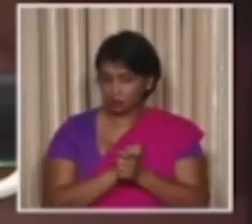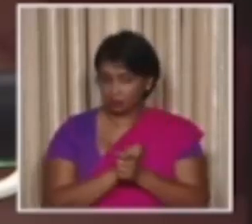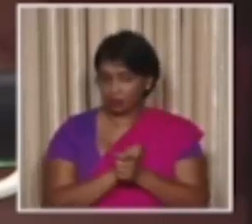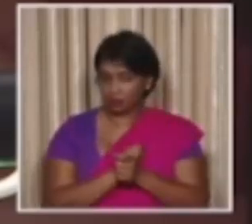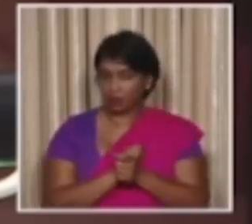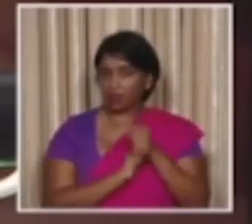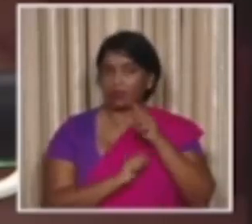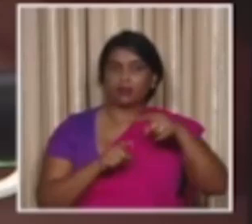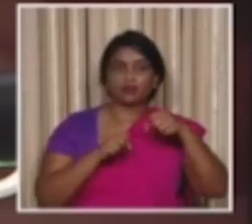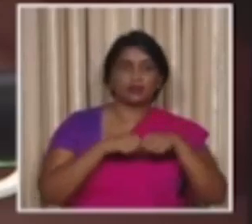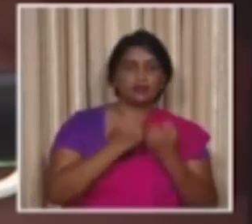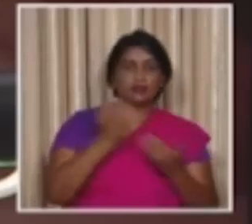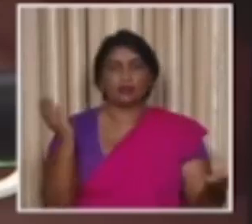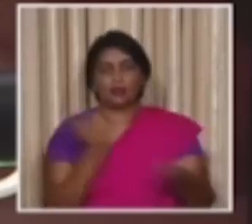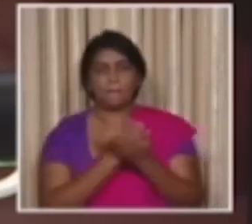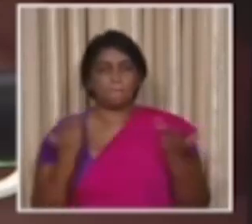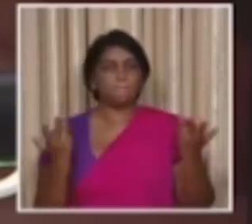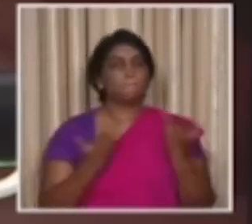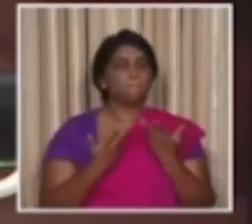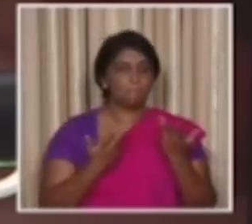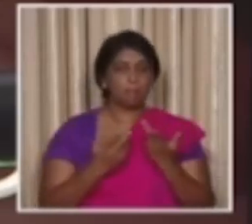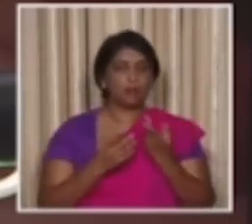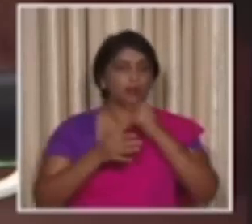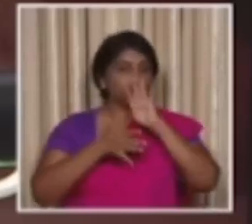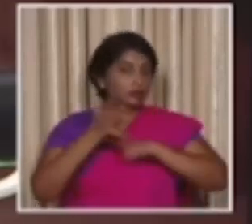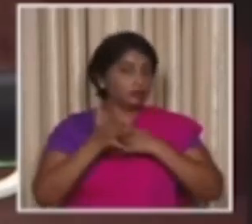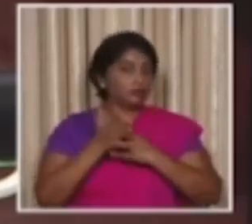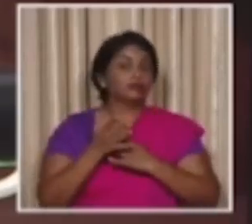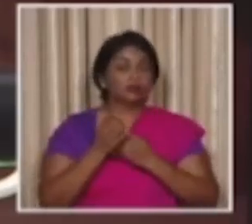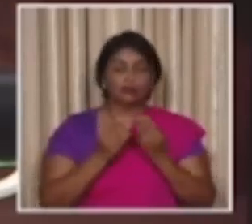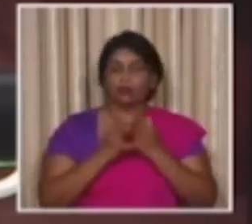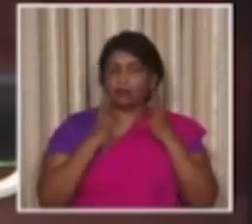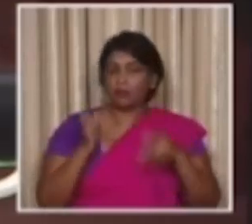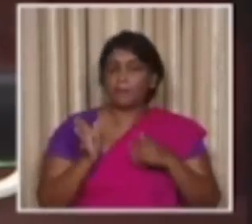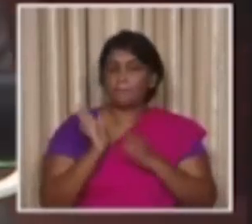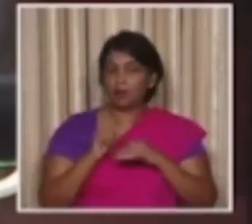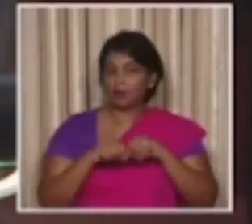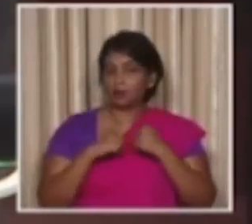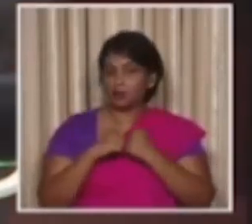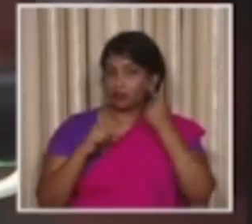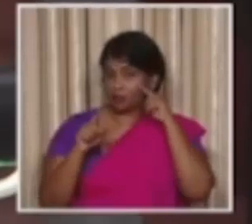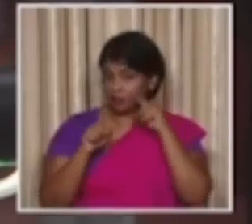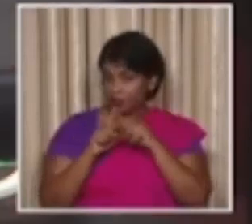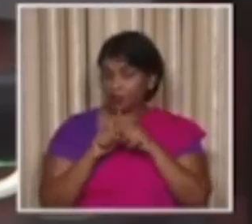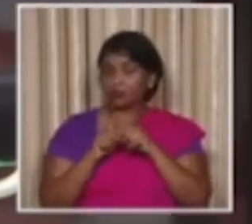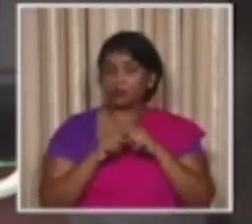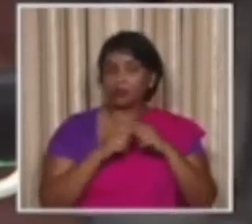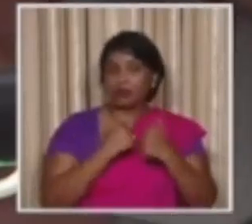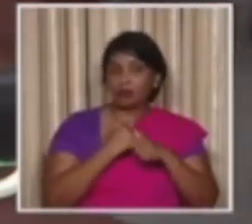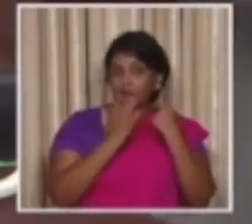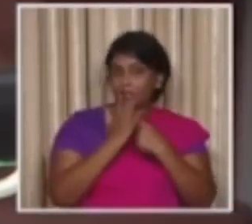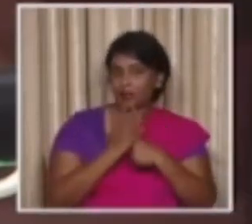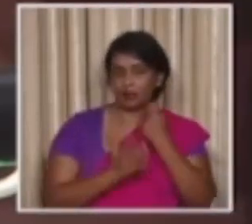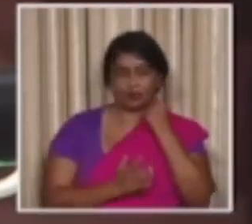කරා. ඒ නිසා අනිත් සමාගම් වලට ඉදිරිපත් කරන්න බැරි වුණා. පිරිවිතරයන් සැලකිත ප්‍රමාණකින් මේ මැඩ්‍රා සමාගම ඉලක්ක කරගෙන පිරිවිතරයන් සකස් කරාද කියන